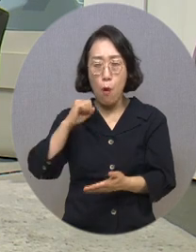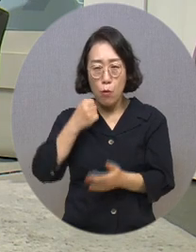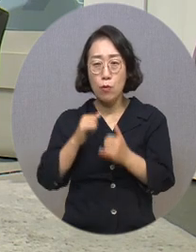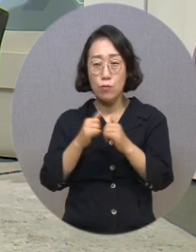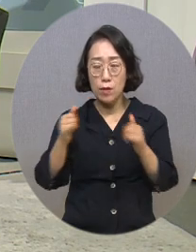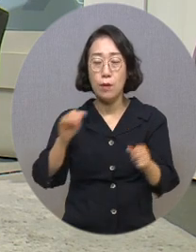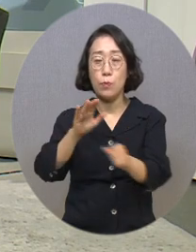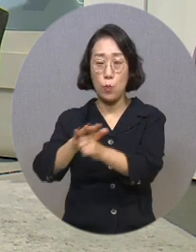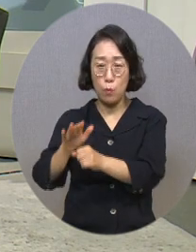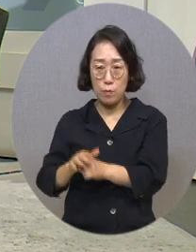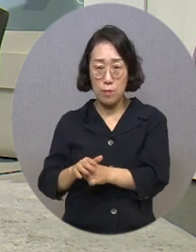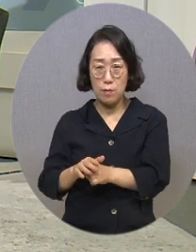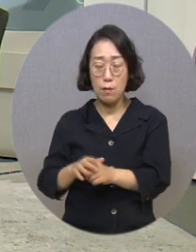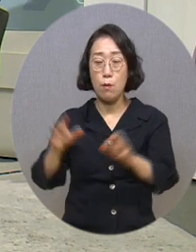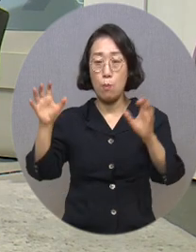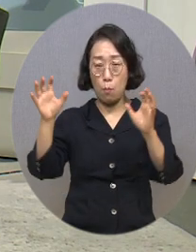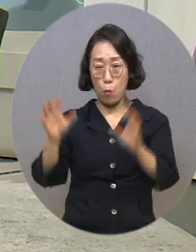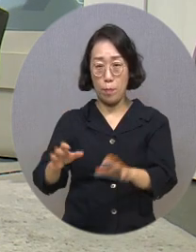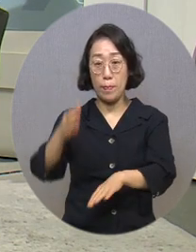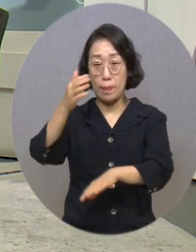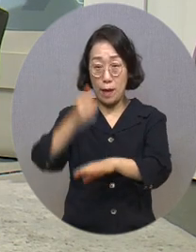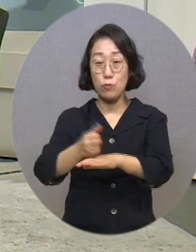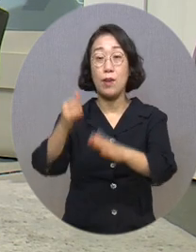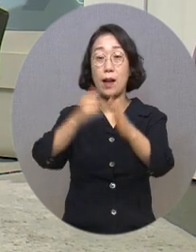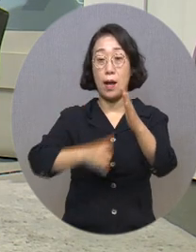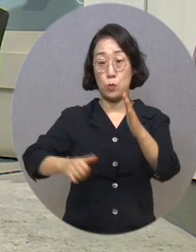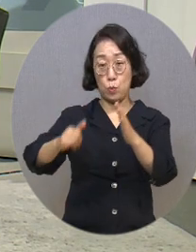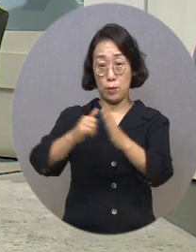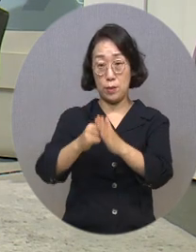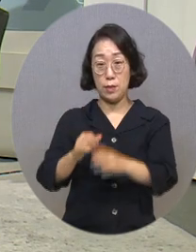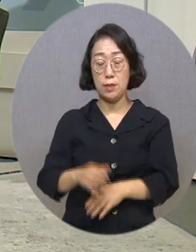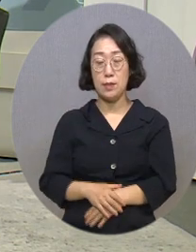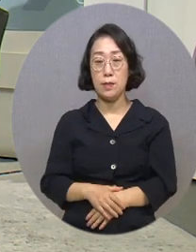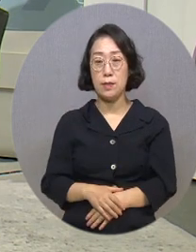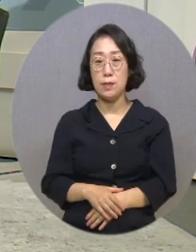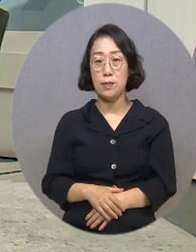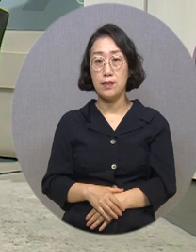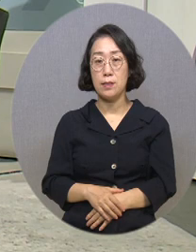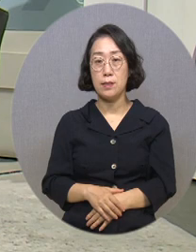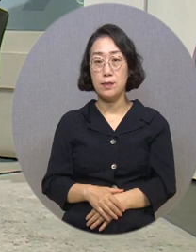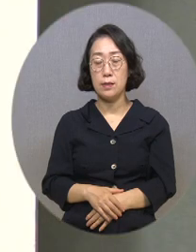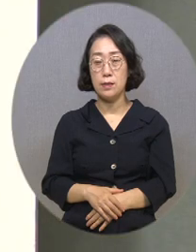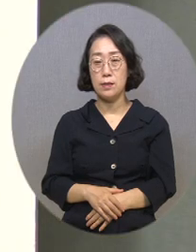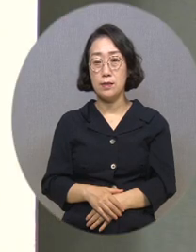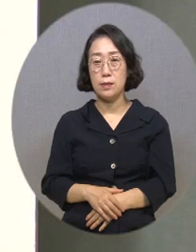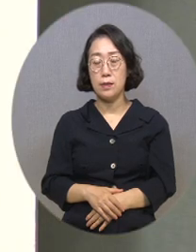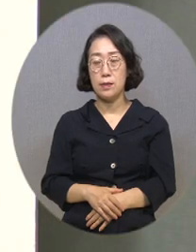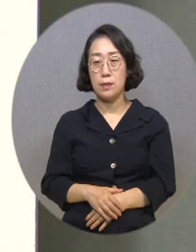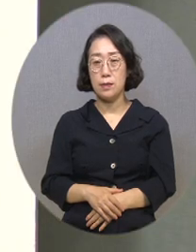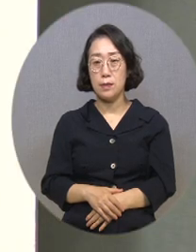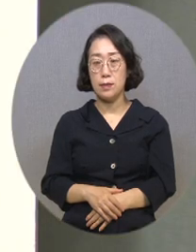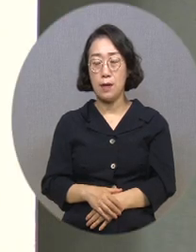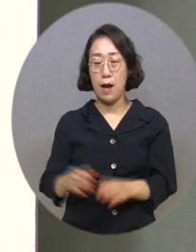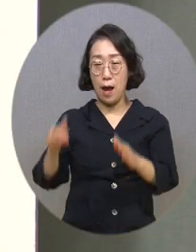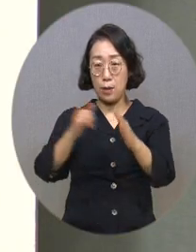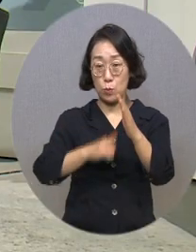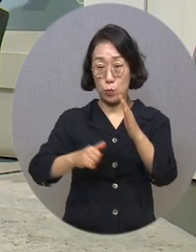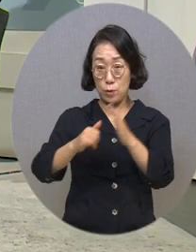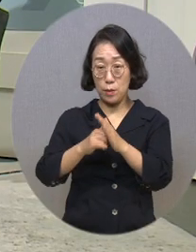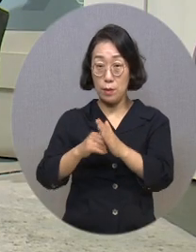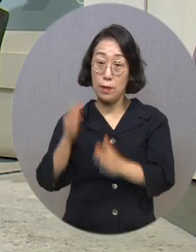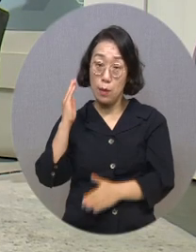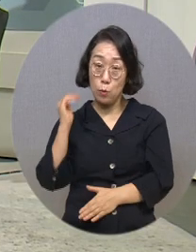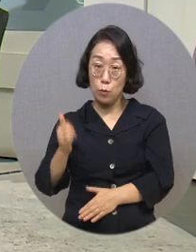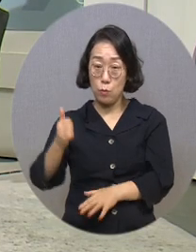이웃돕기 행사더라고. 그런데 나중에 이제 가족들이니까 청와대 식구들 가족이니까 이명박 대통령이 포즈를 취해서 그